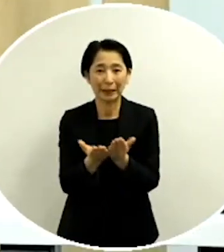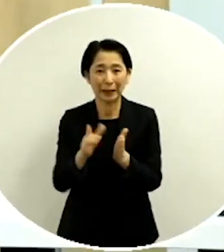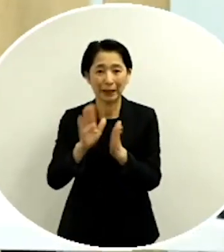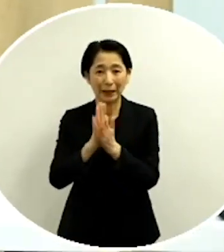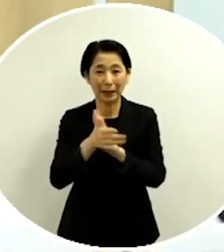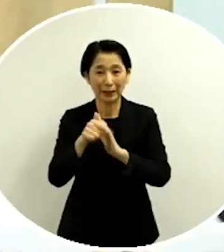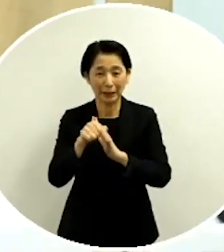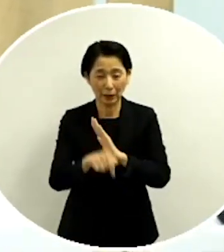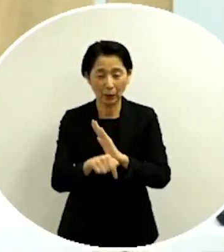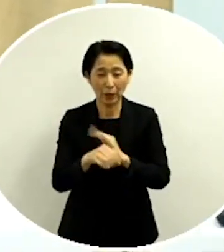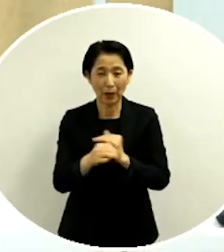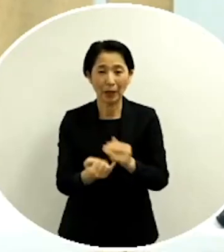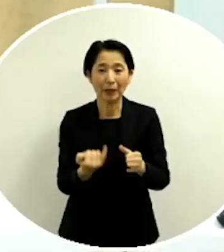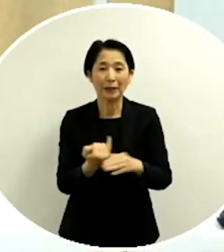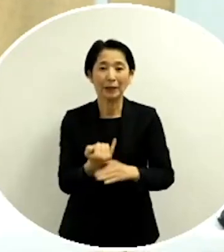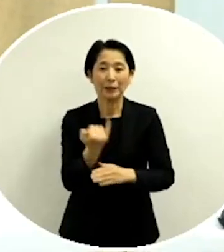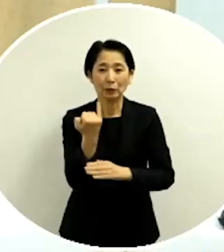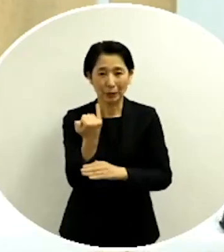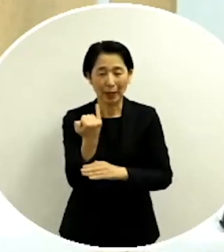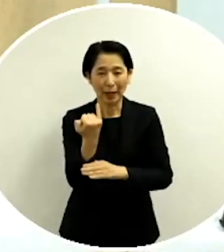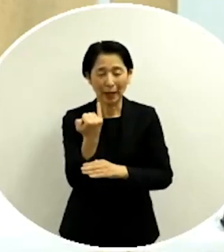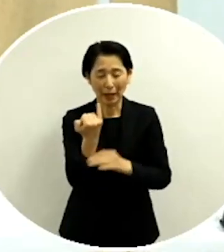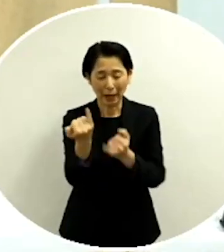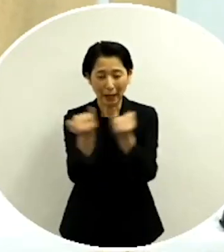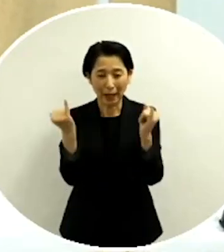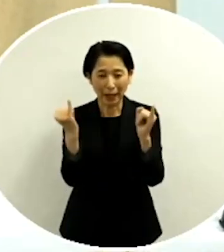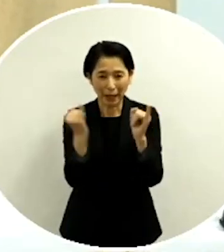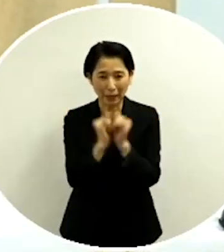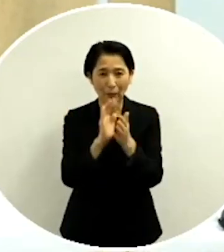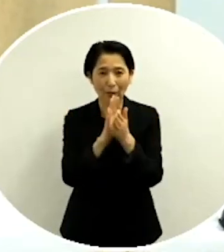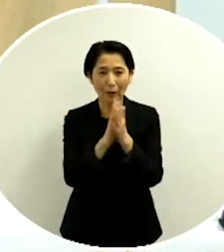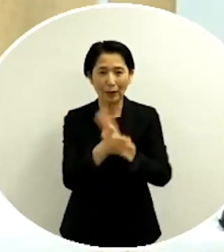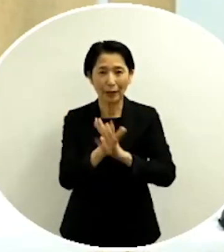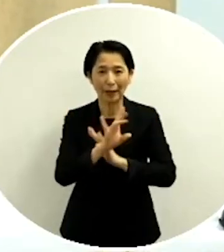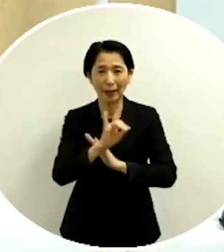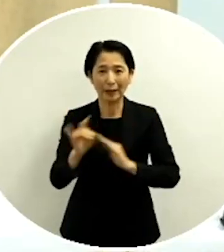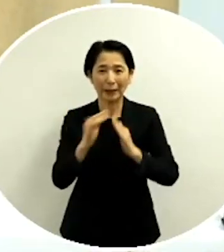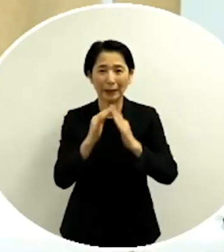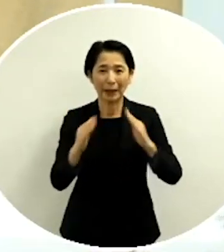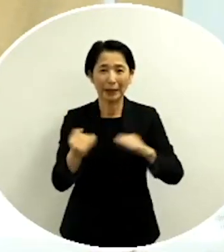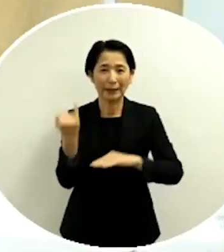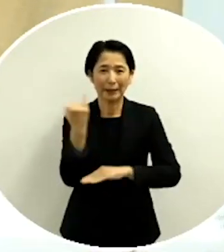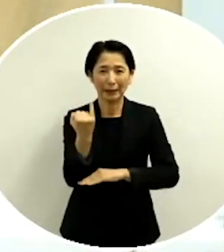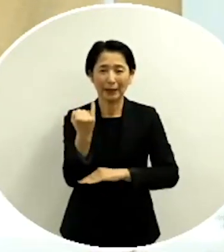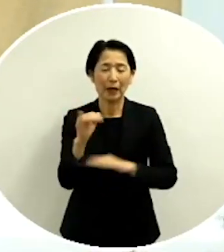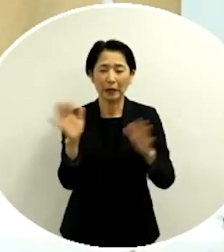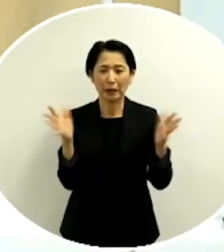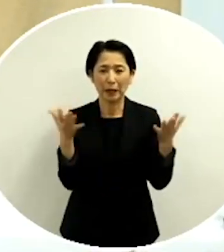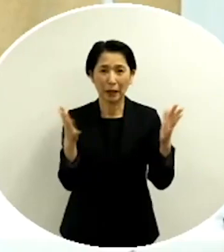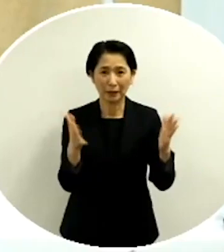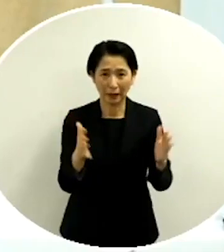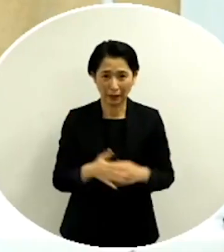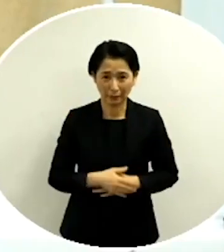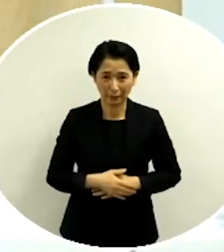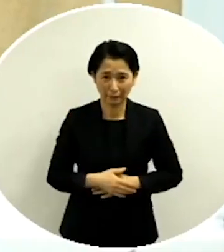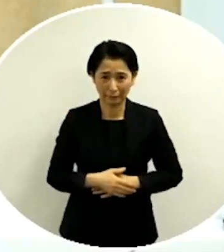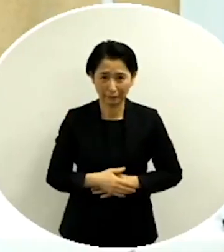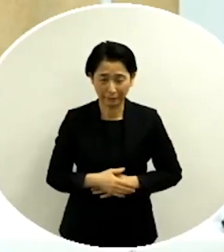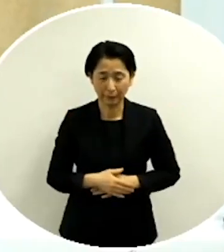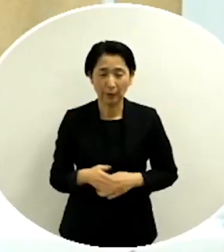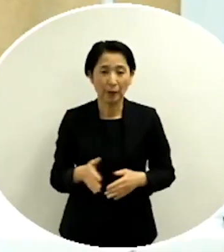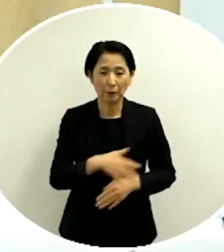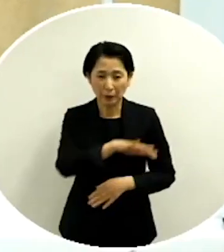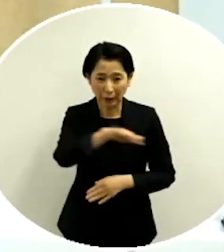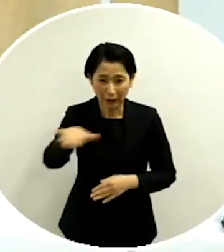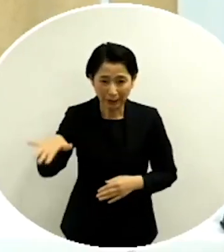女性の県会議員が半世紀いなかったんですそこで多くの方から声を上げ